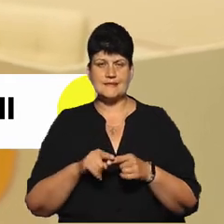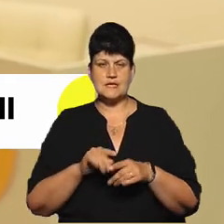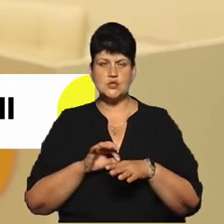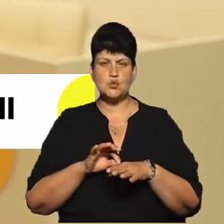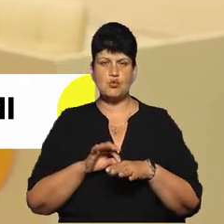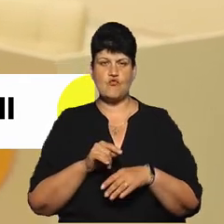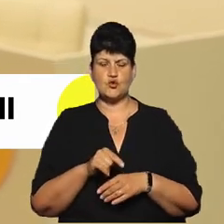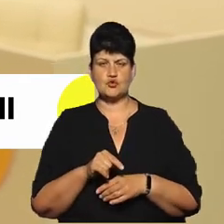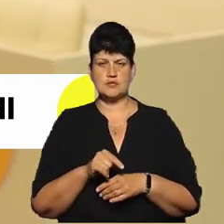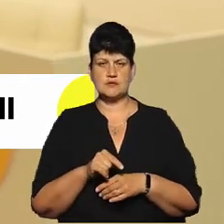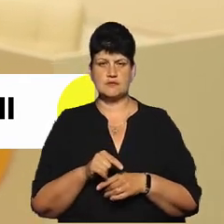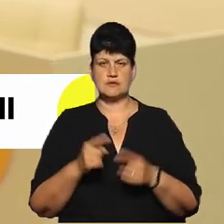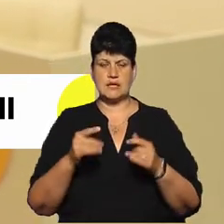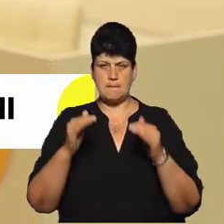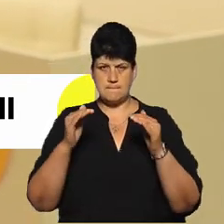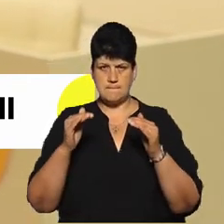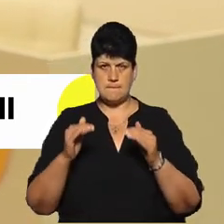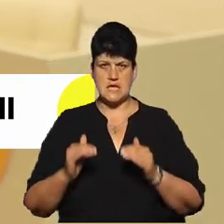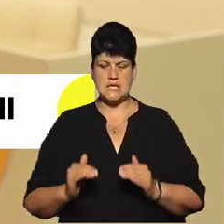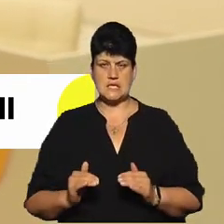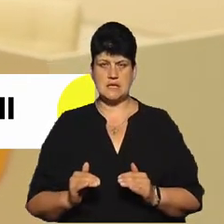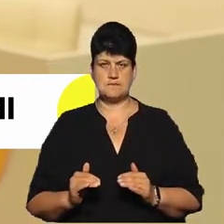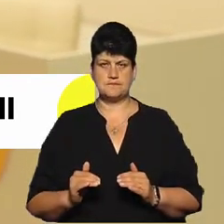супроводжується значним падінням